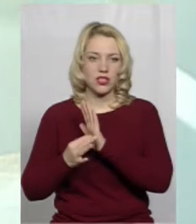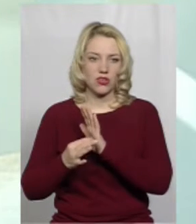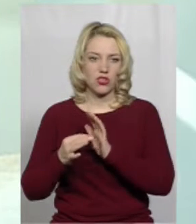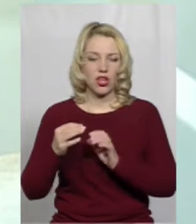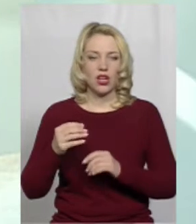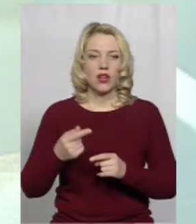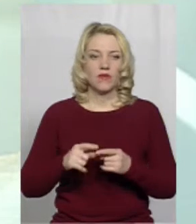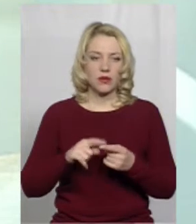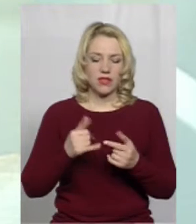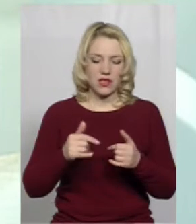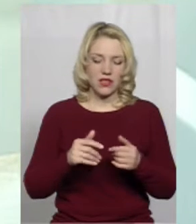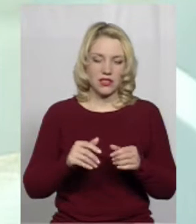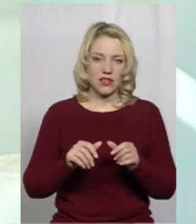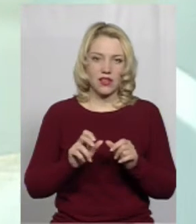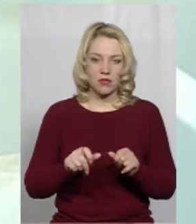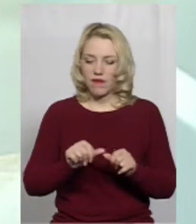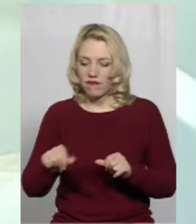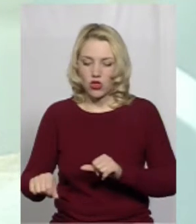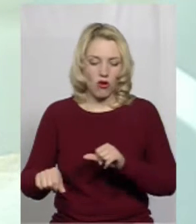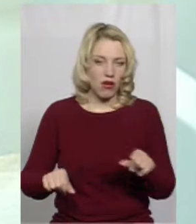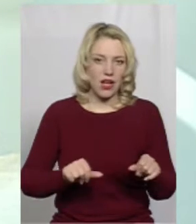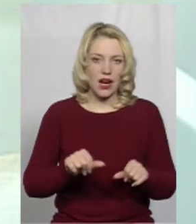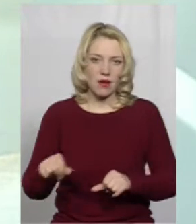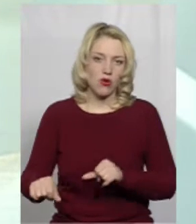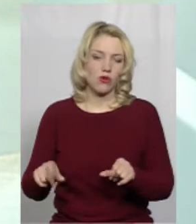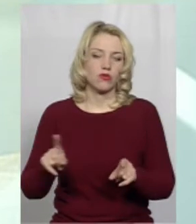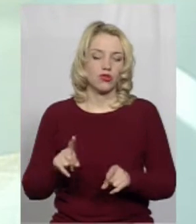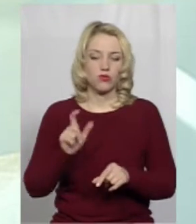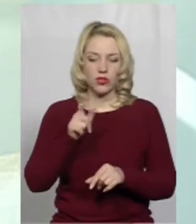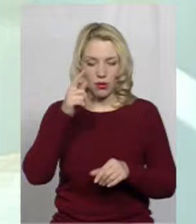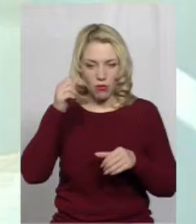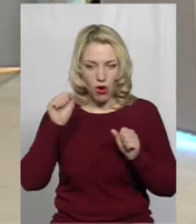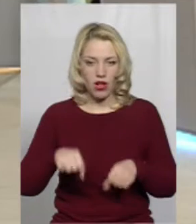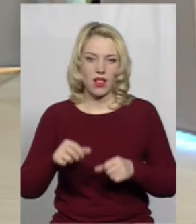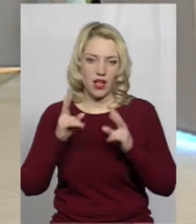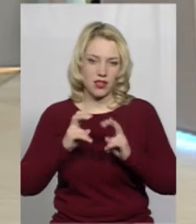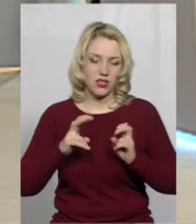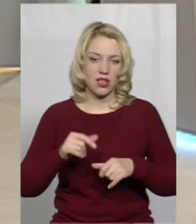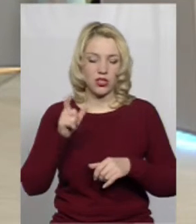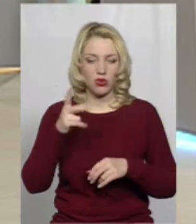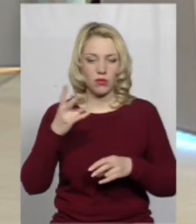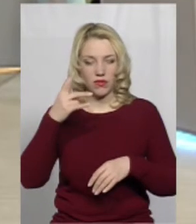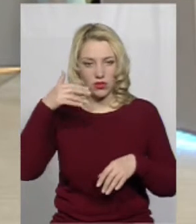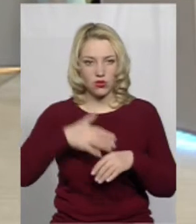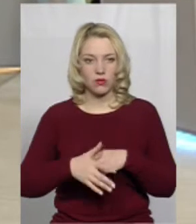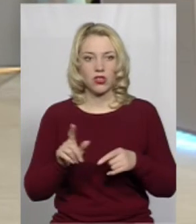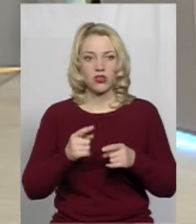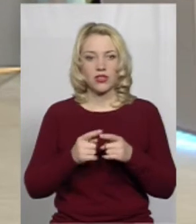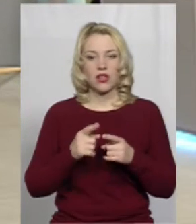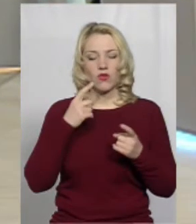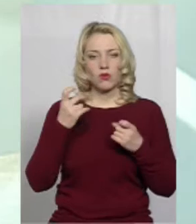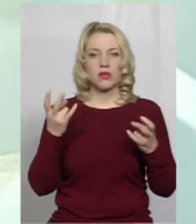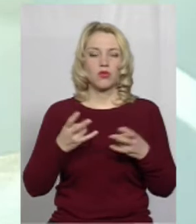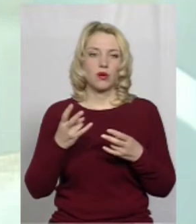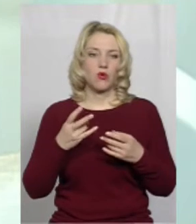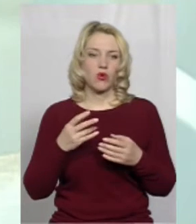якраз ми вчимося відокремлювати, щоб людина побачила і щоб проаналізувати, могла зрозуміти, що ця інформація потребує аналізу.